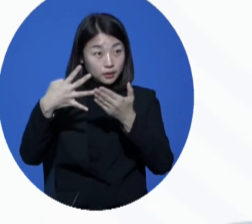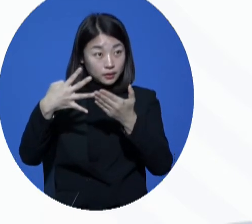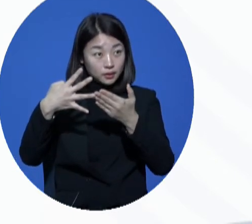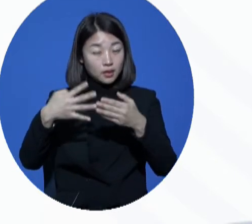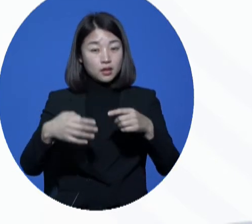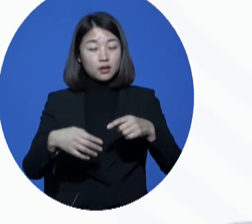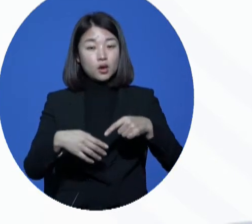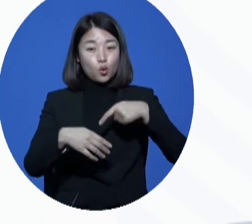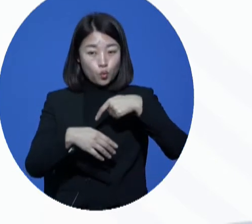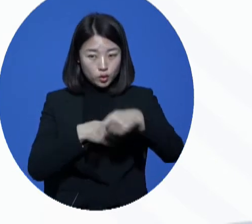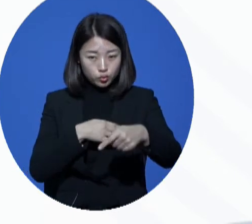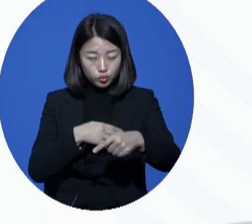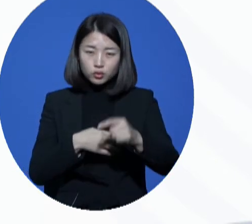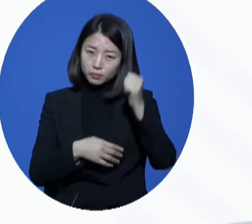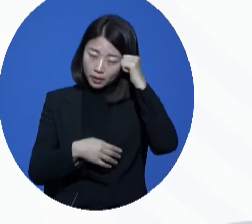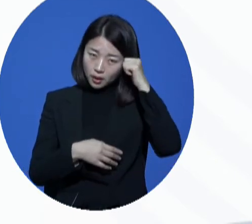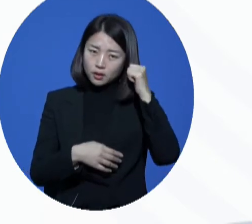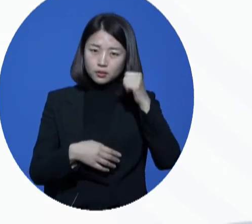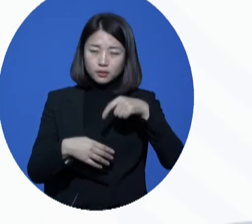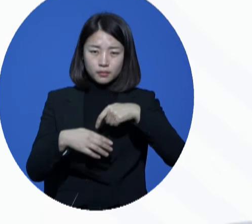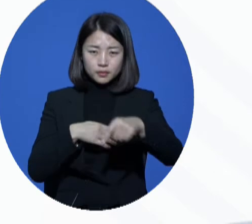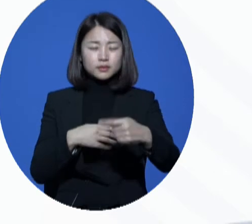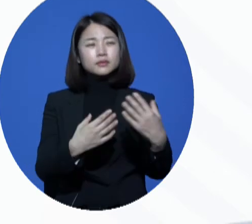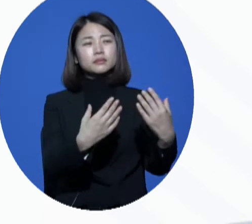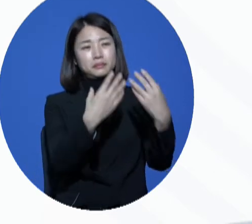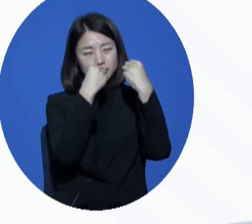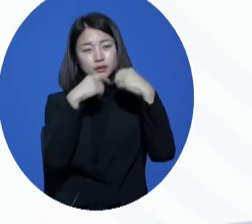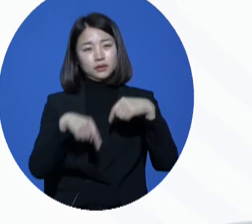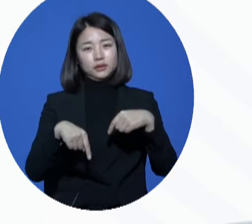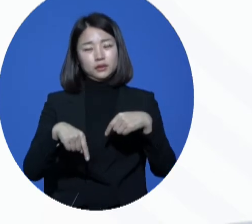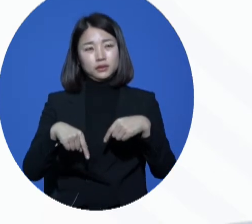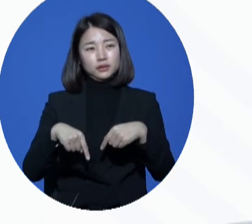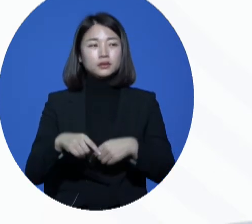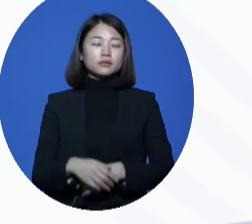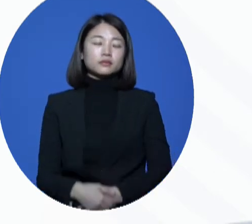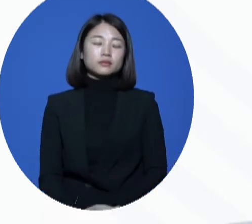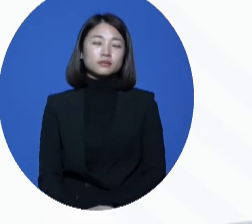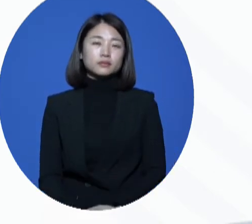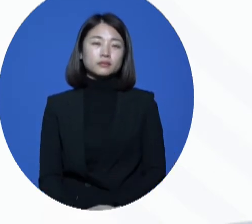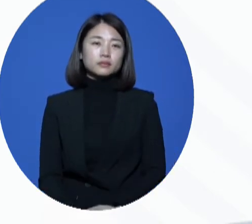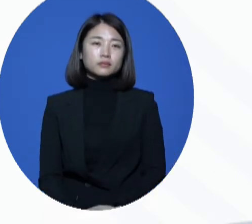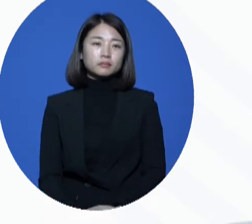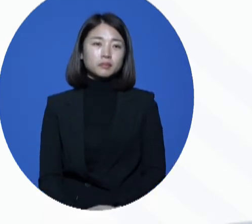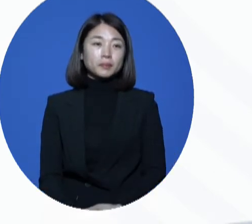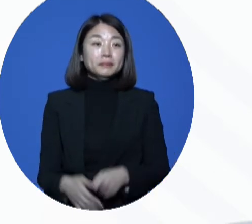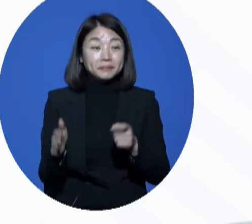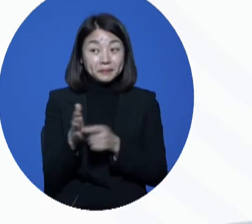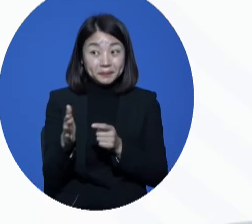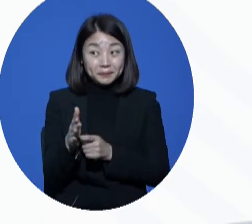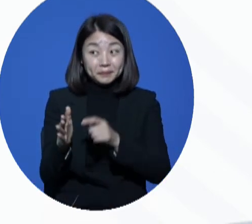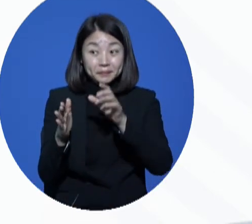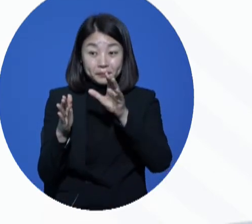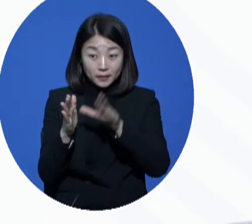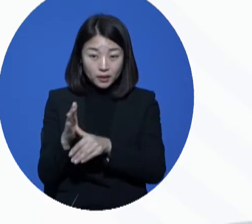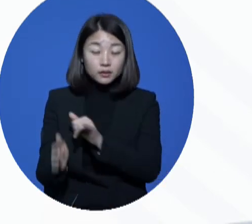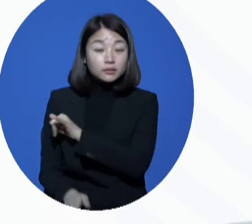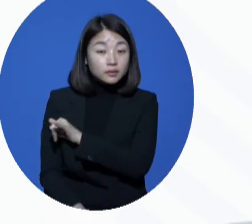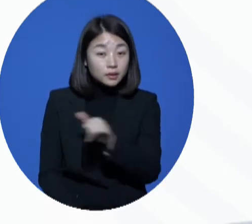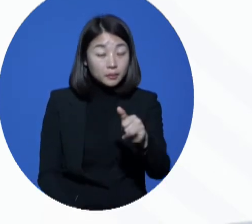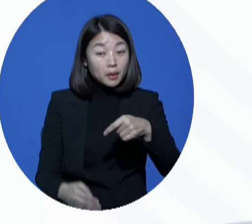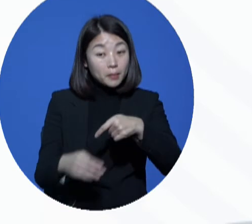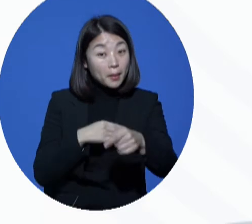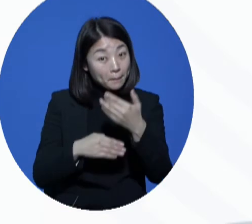외박을 원칙적으로 금지하고 있습니다. 원칙적으로 금지하고 있다라고 해서 뭐 긴급한 사항은 요청하면 할 수 있다라고 되어